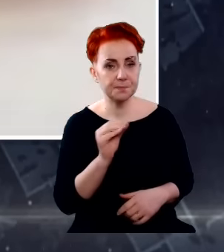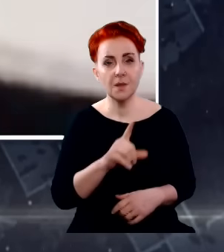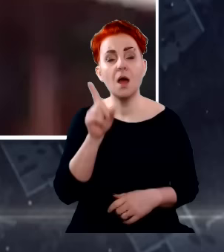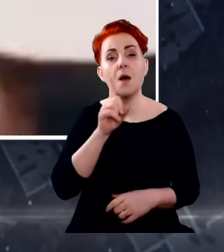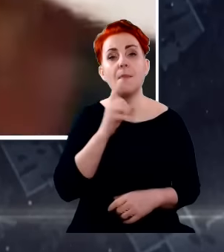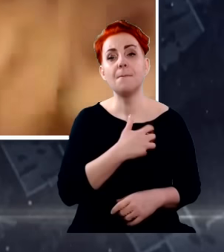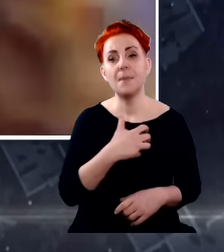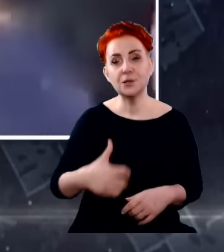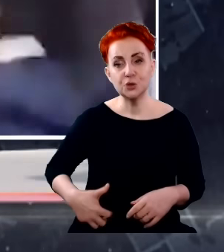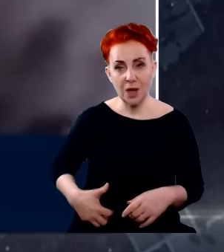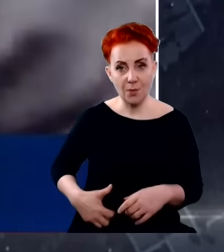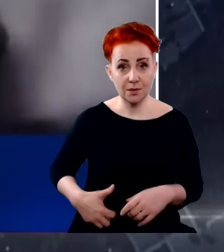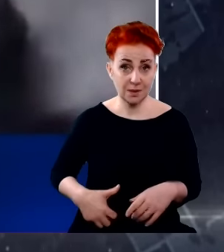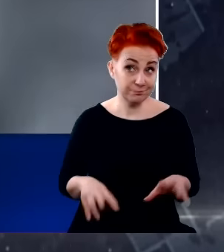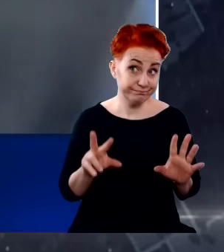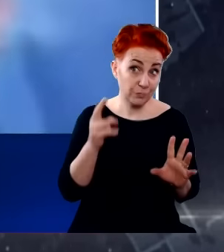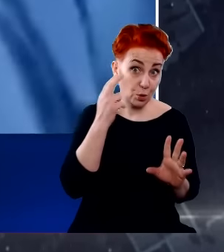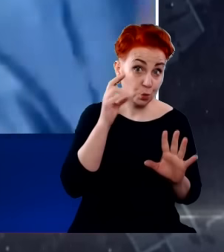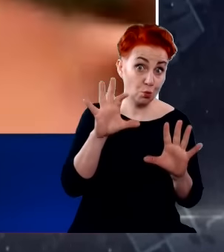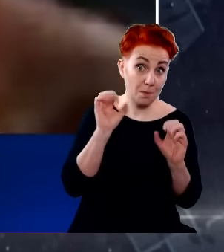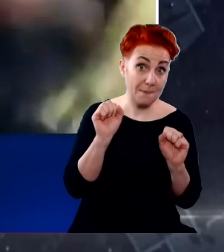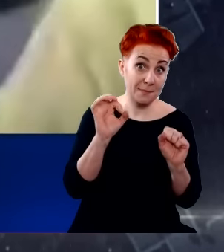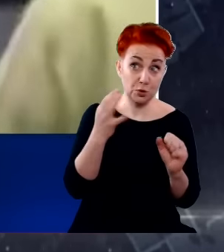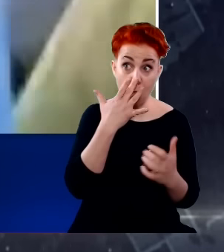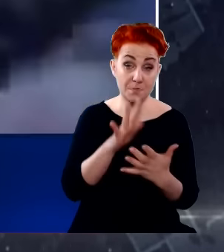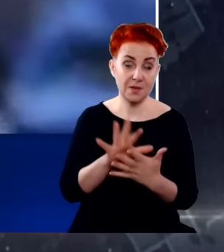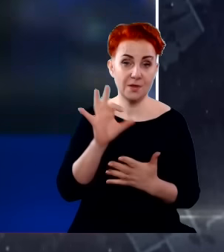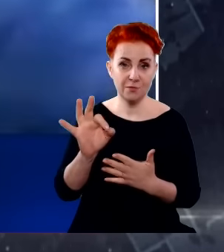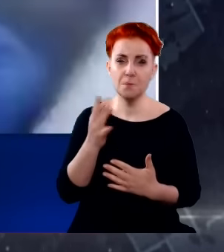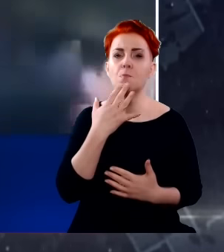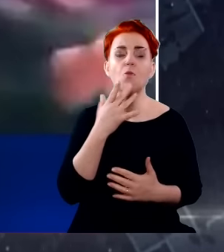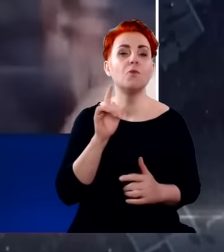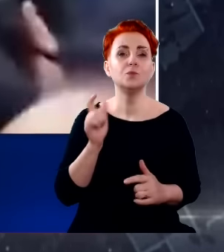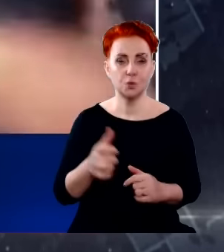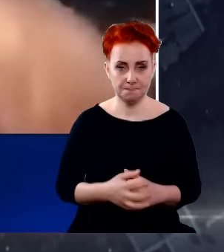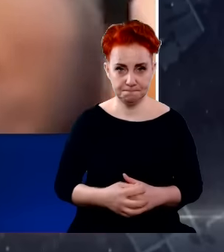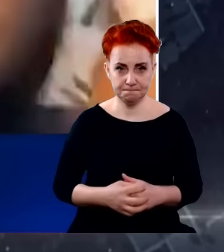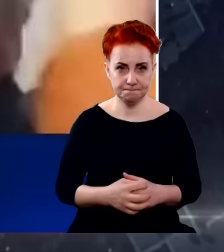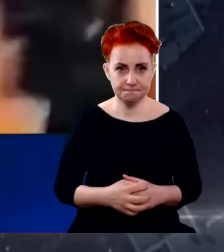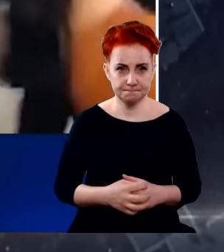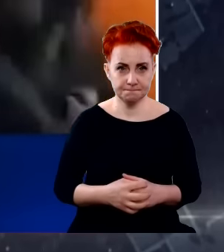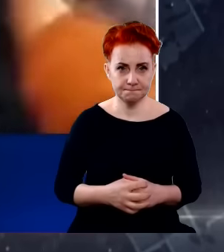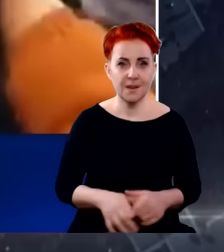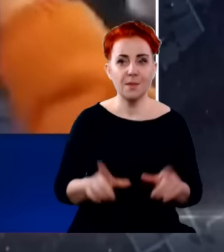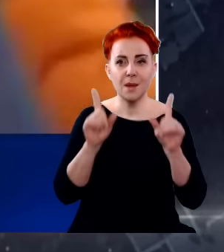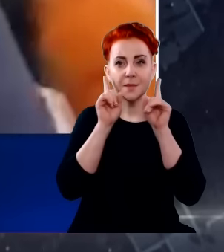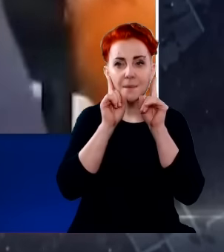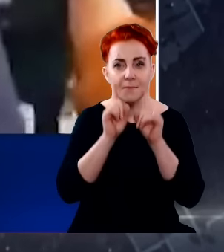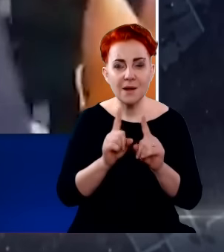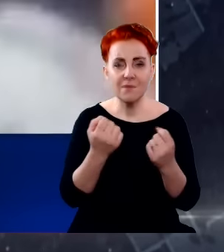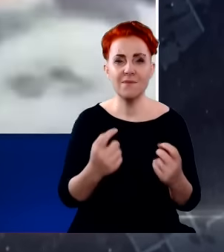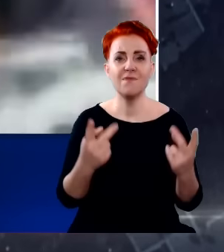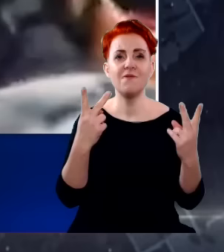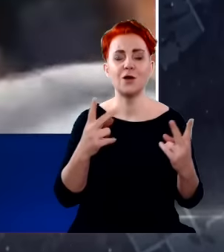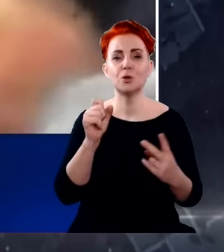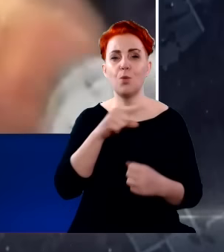tak rozumiem jego stanowisko dziś przedstawione, mówił o tym, że tak naprawdę znaczenie ma tylko decyzja, wyrok